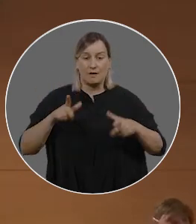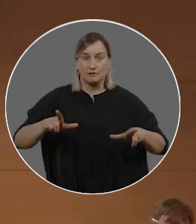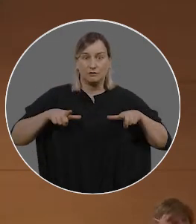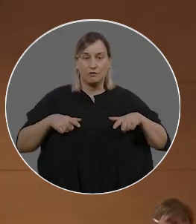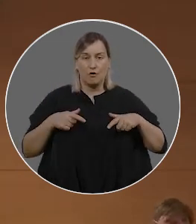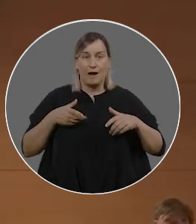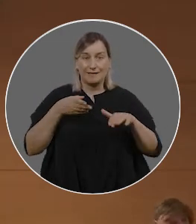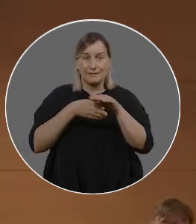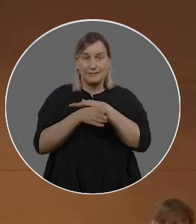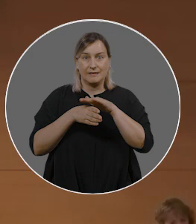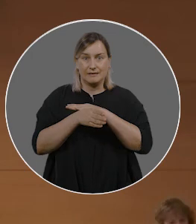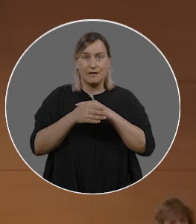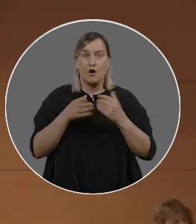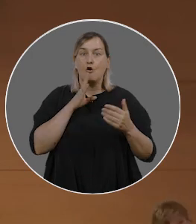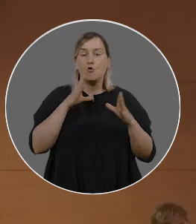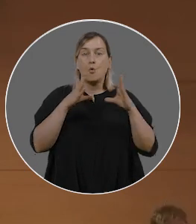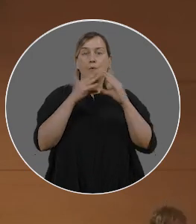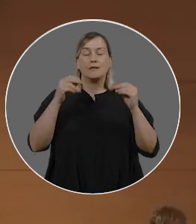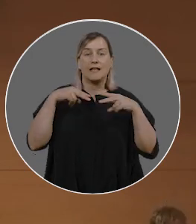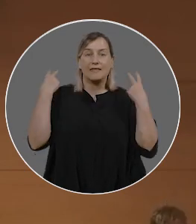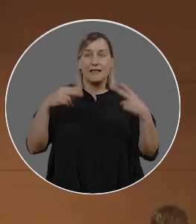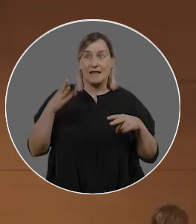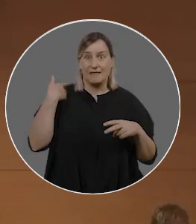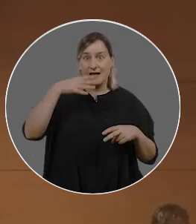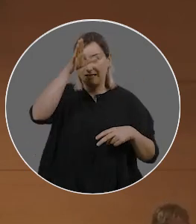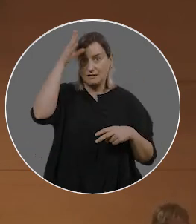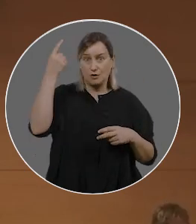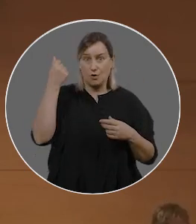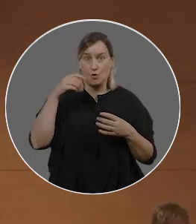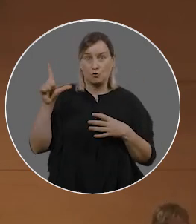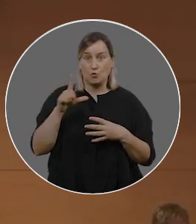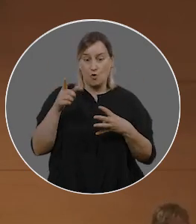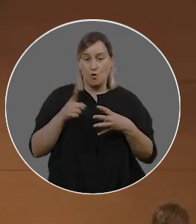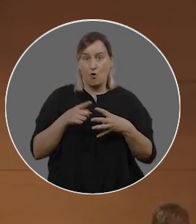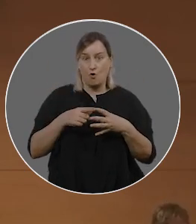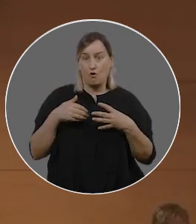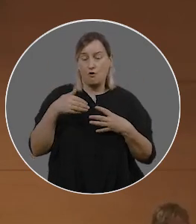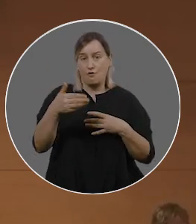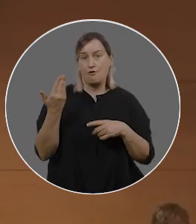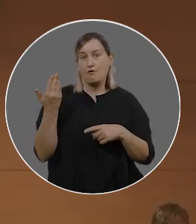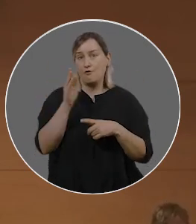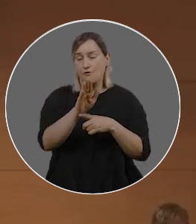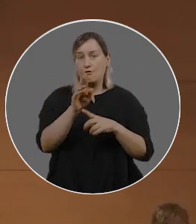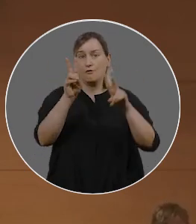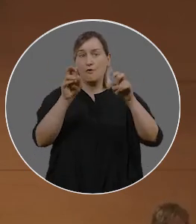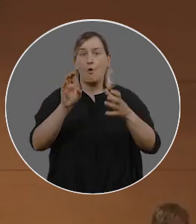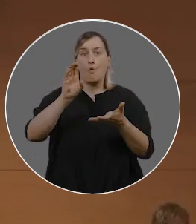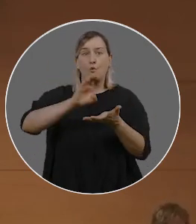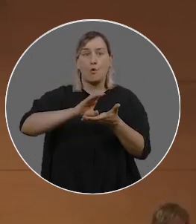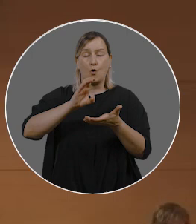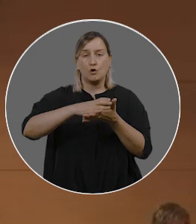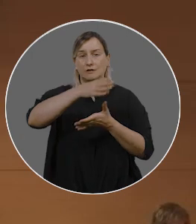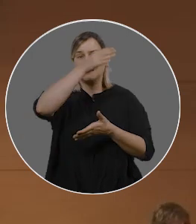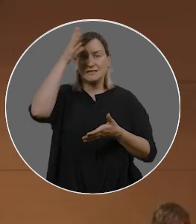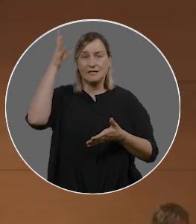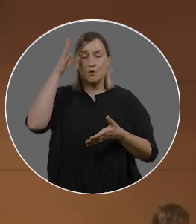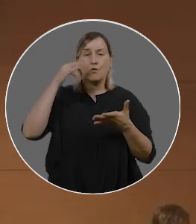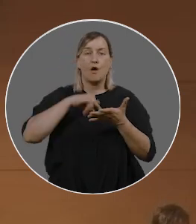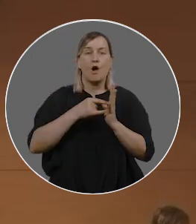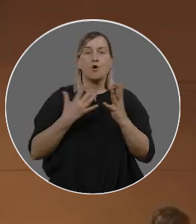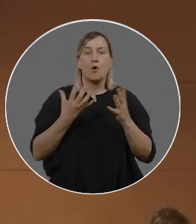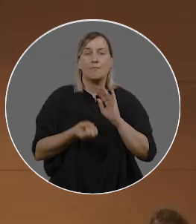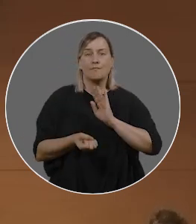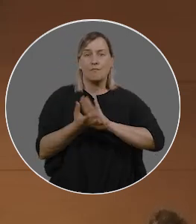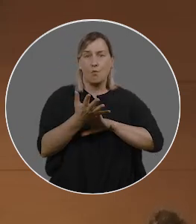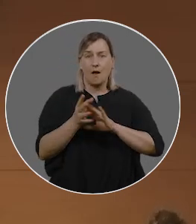en accessibilitat, precisament a la Universitat de Lleida aquest estiu, la primera setmana de juliol, s'està oferint un curs d'estiu